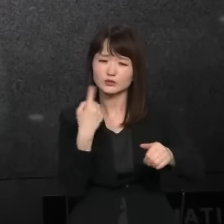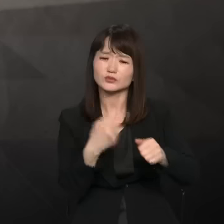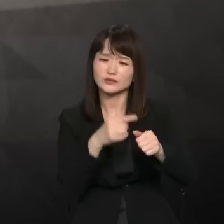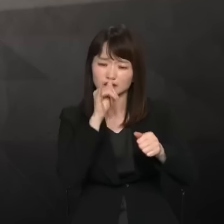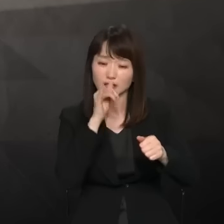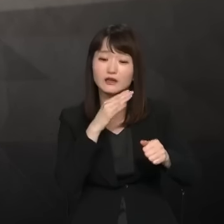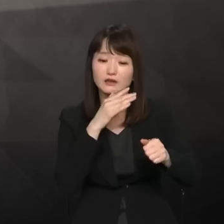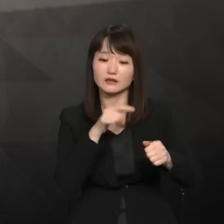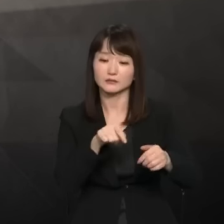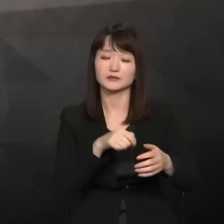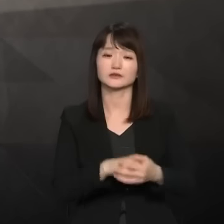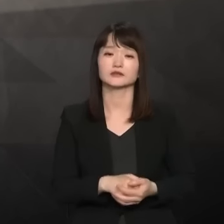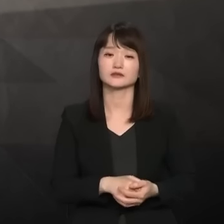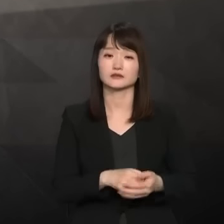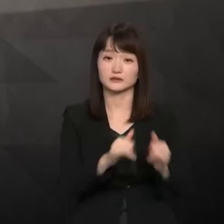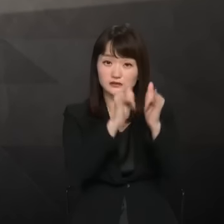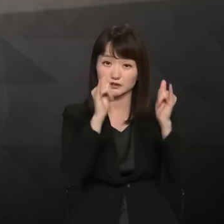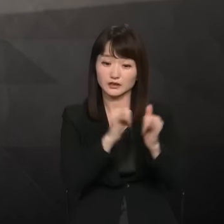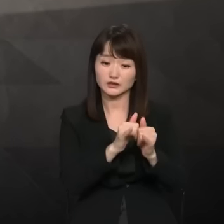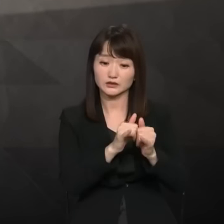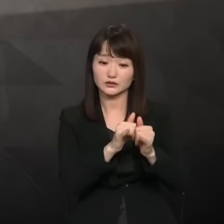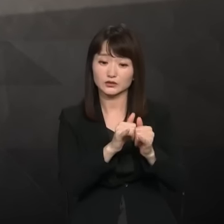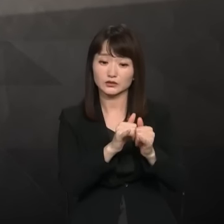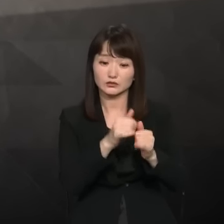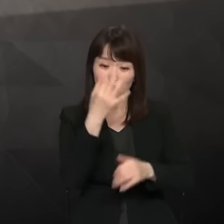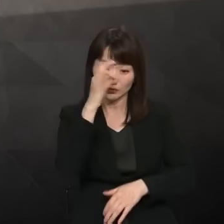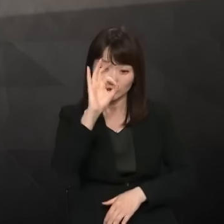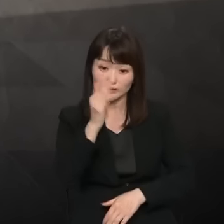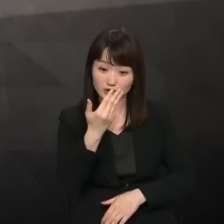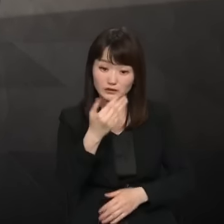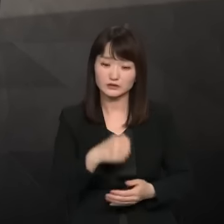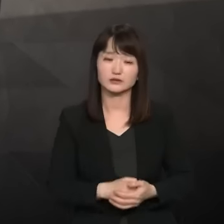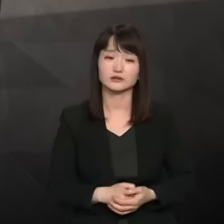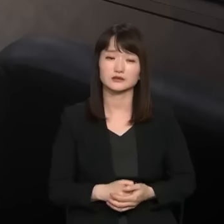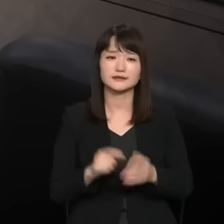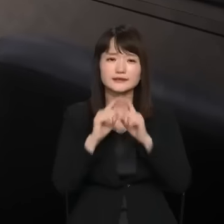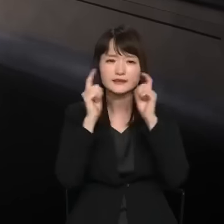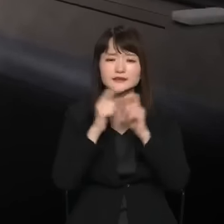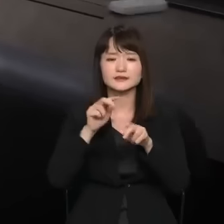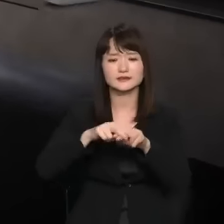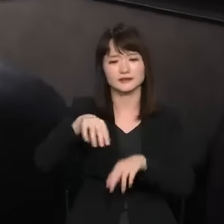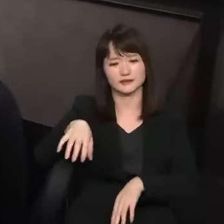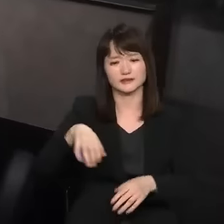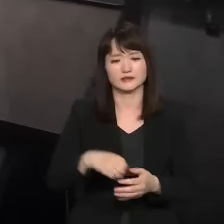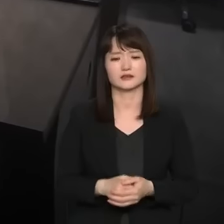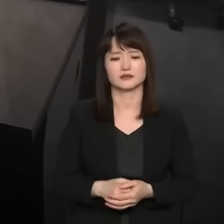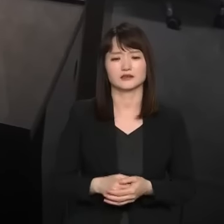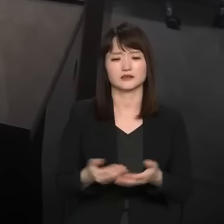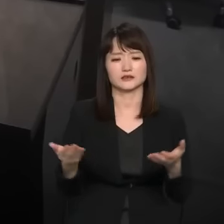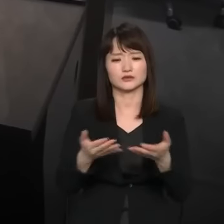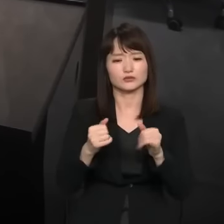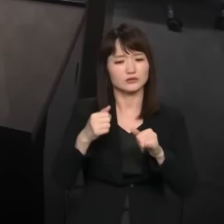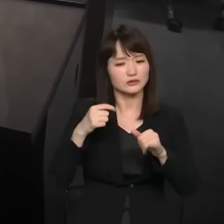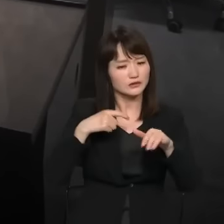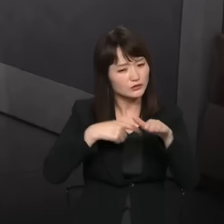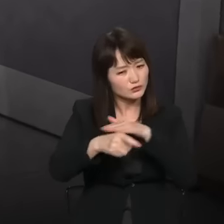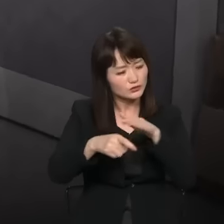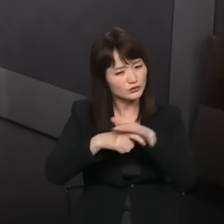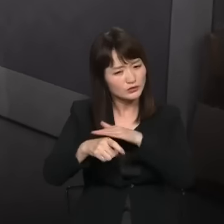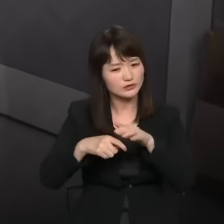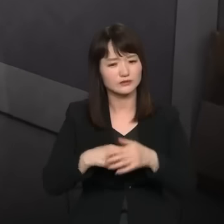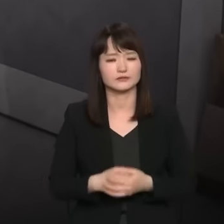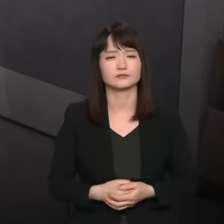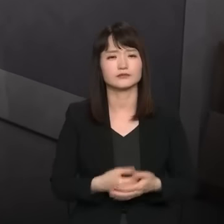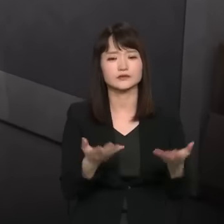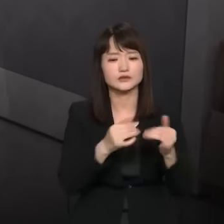그렇죠. 그런 거는 사회적으로 동의될 수 있는 상황인데 그거를 사석인 제 친구 중에서 교통장 속에 하고 다녔습니다. 그